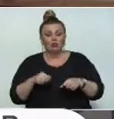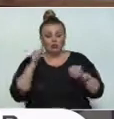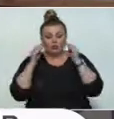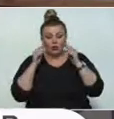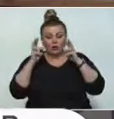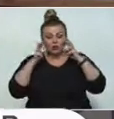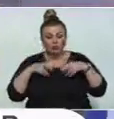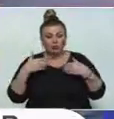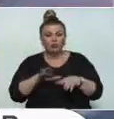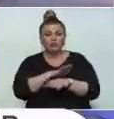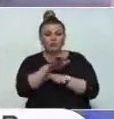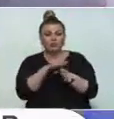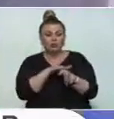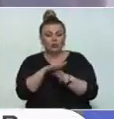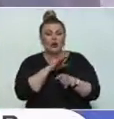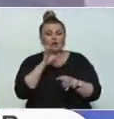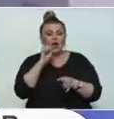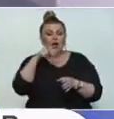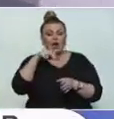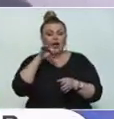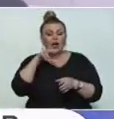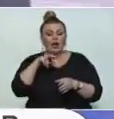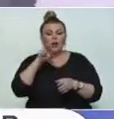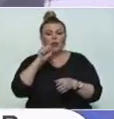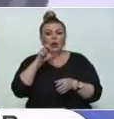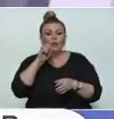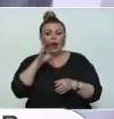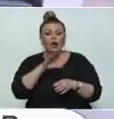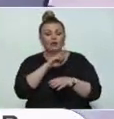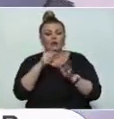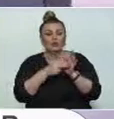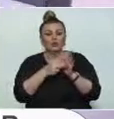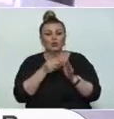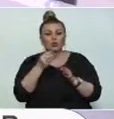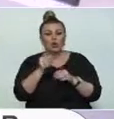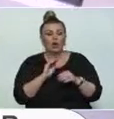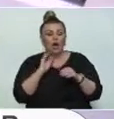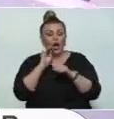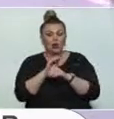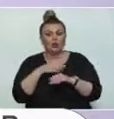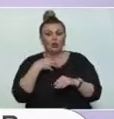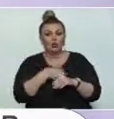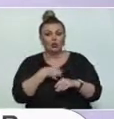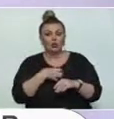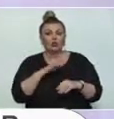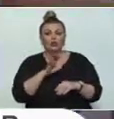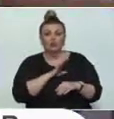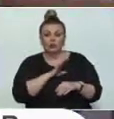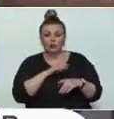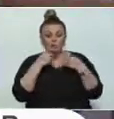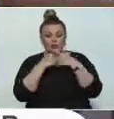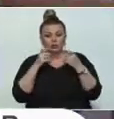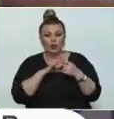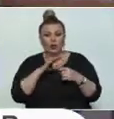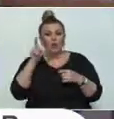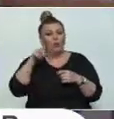təyinatları həyata keçirildi. Sahil Babayev göstərilən xidmətlər çərçivəsində ödənişlərin məbləğinin artırılmasına xüsusi önəm kəsb etdiyini vurğuladı.